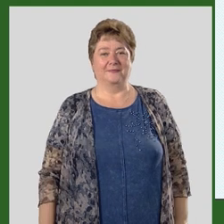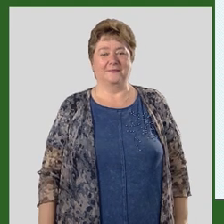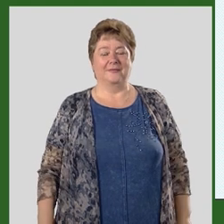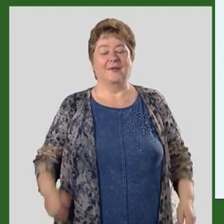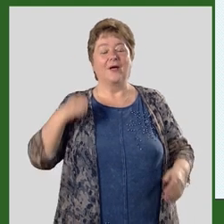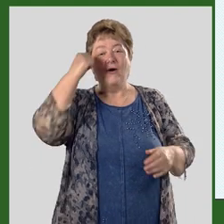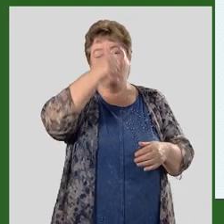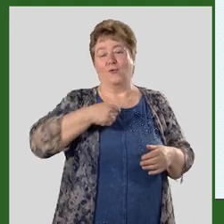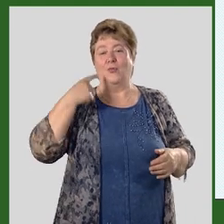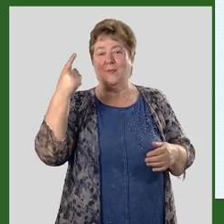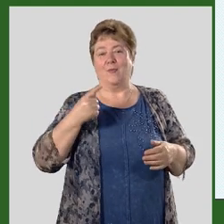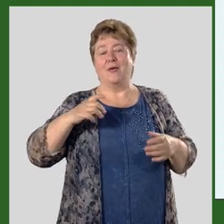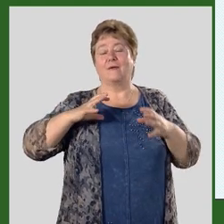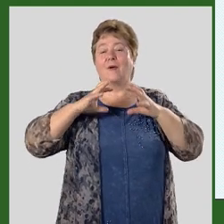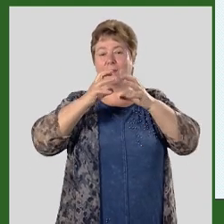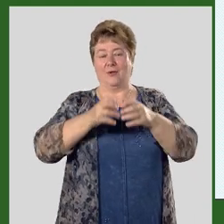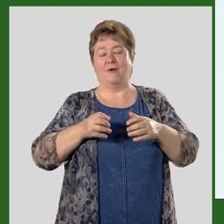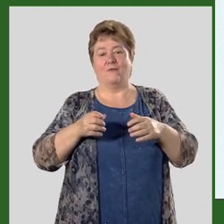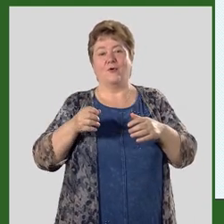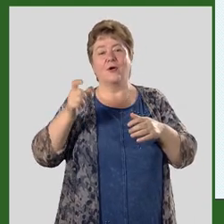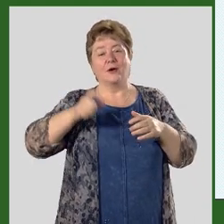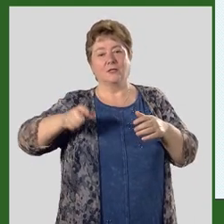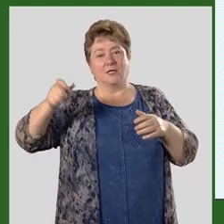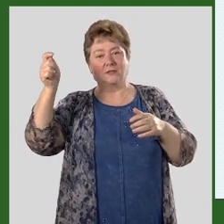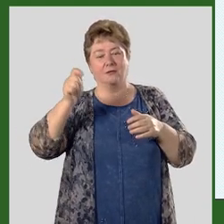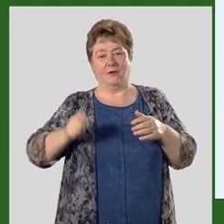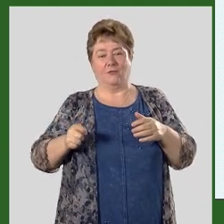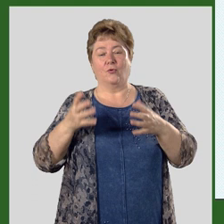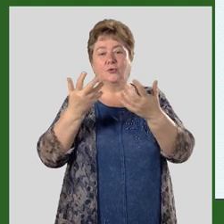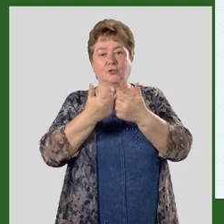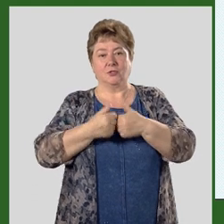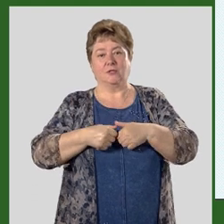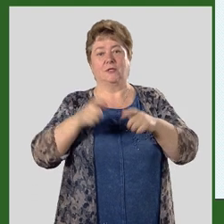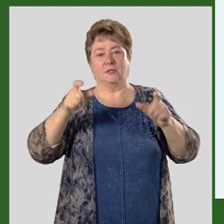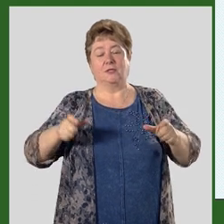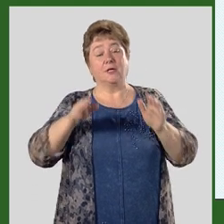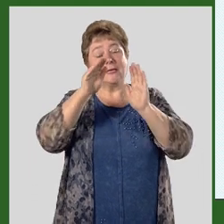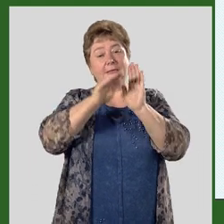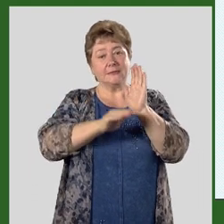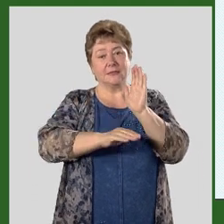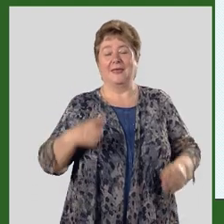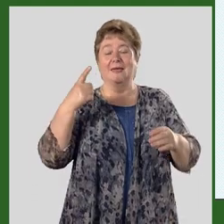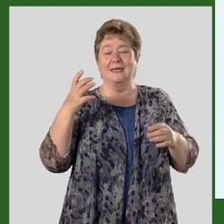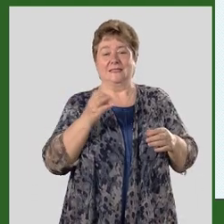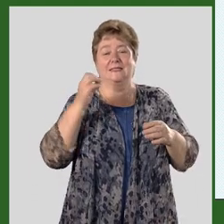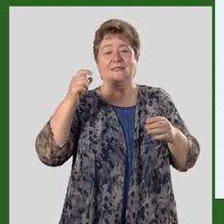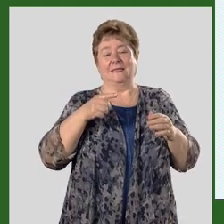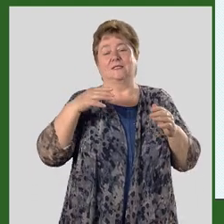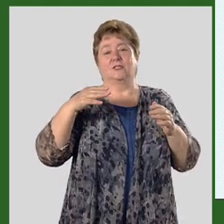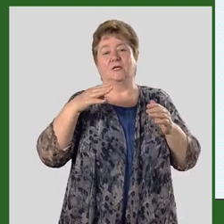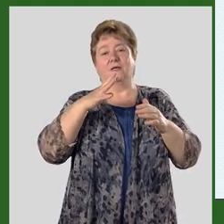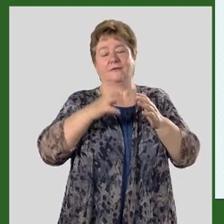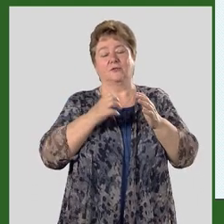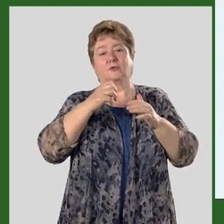В годы Первой мировой и гражданской войн численность населения снизилась. С